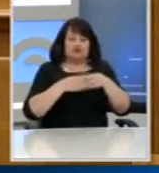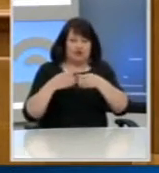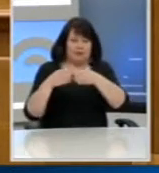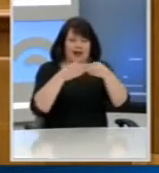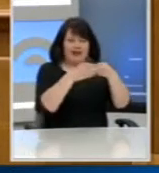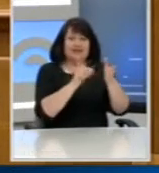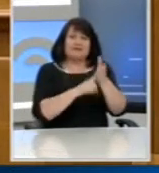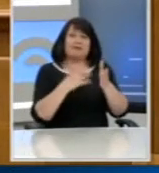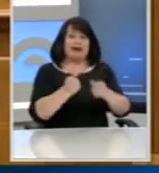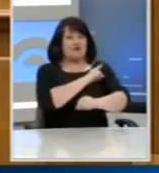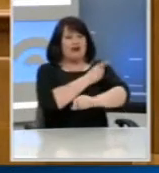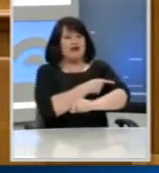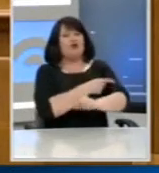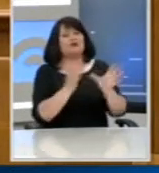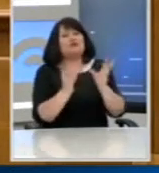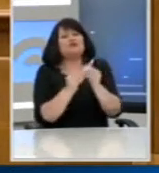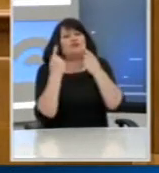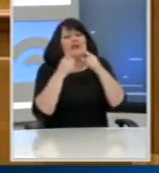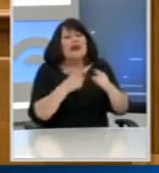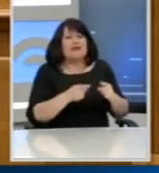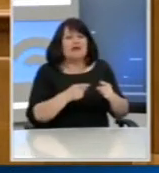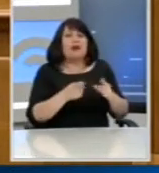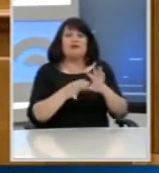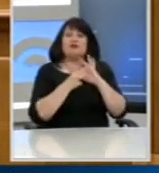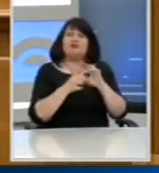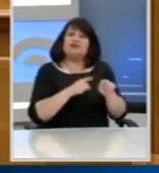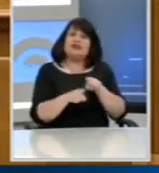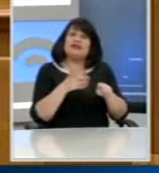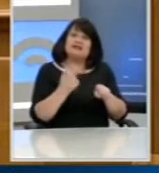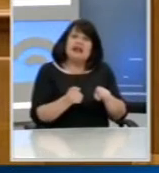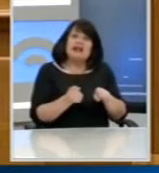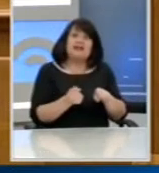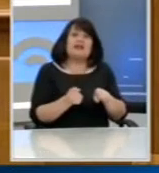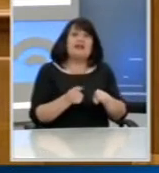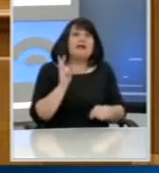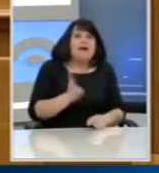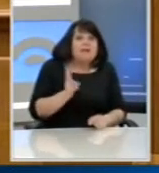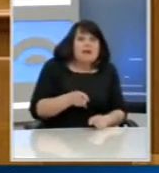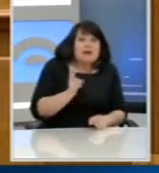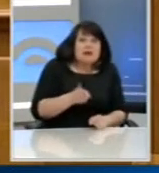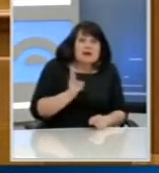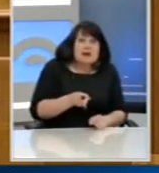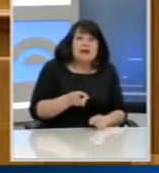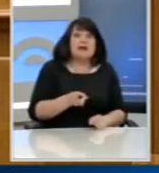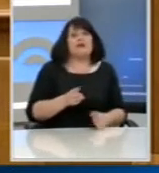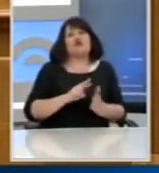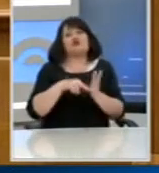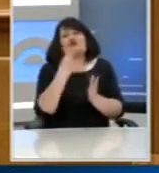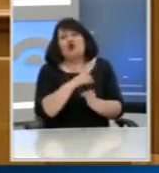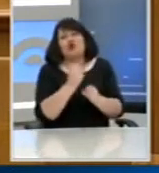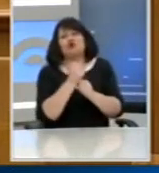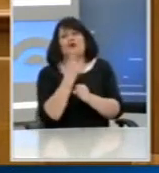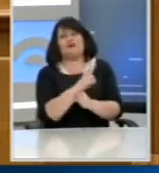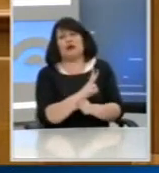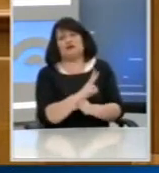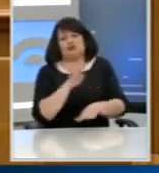το έχουν. Το οποίο θα μου επιτρέψετε να πω συνδέεται άρρηκτα με την αναγνώριση και ανταμοιβή της επικινδυνότητας που διέπει την άξιση των καθηκόντων τους. Αλλά